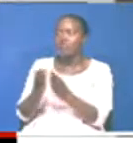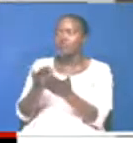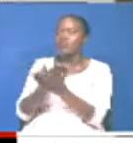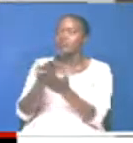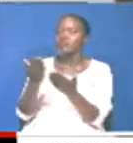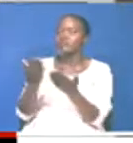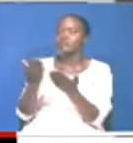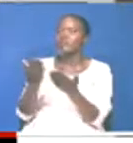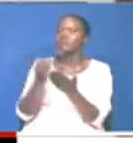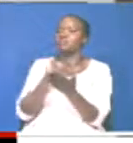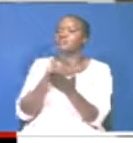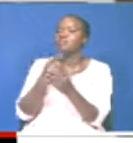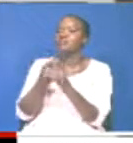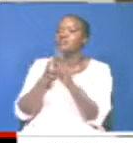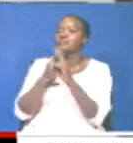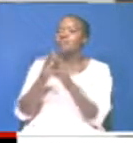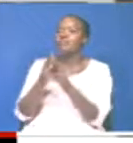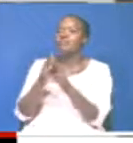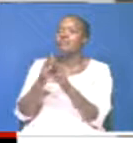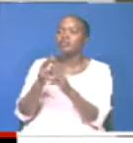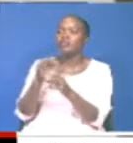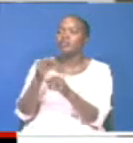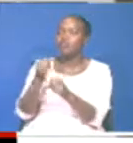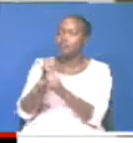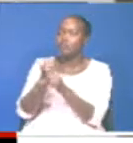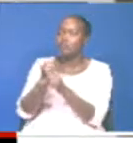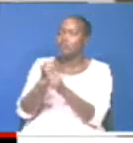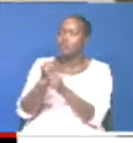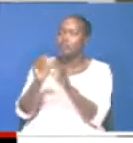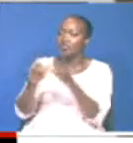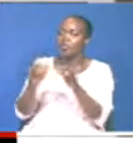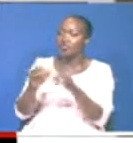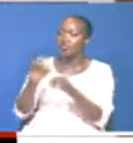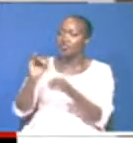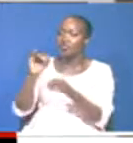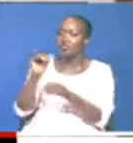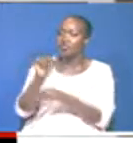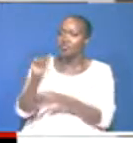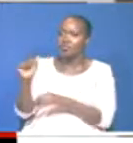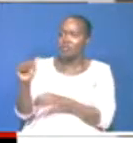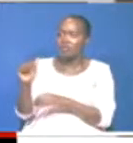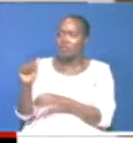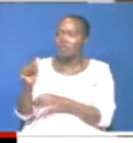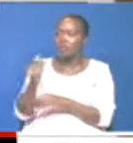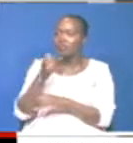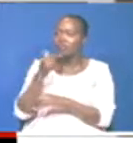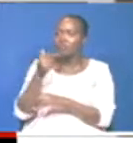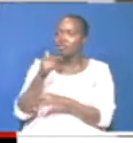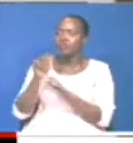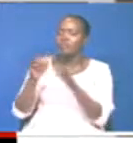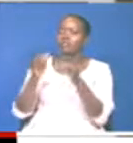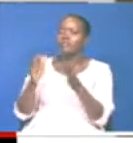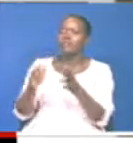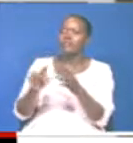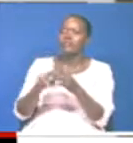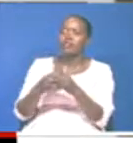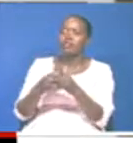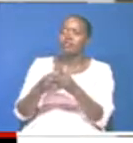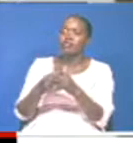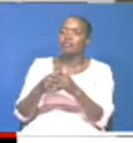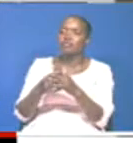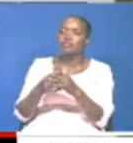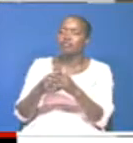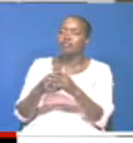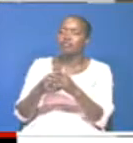hizo zinafuatia ripoti ya chama cha waajiri wa sekta ya kilimo IAA iliashiria kwamba wakulima wameanza